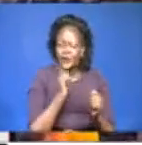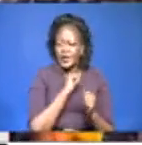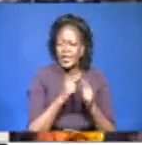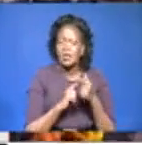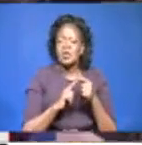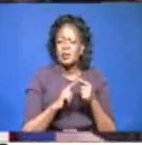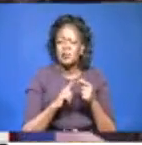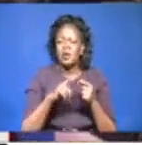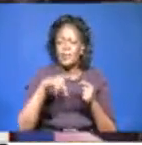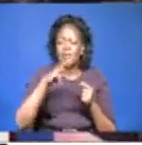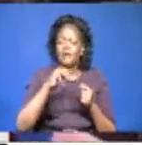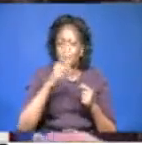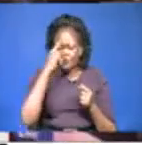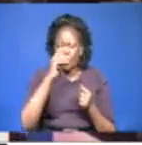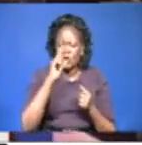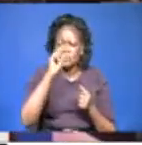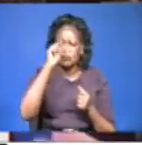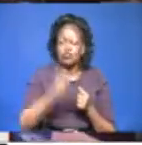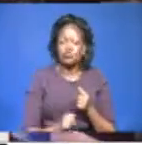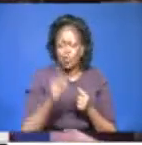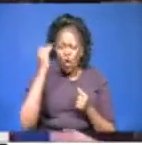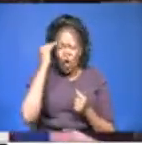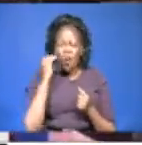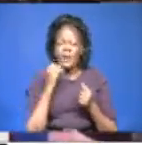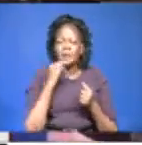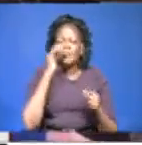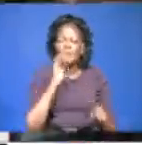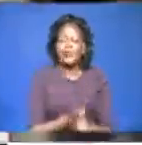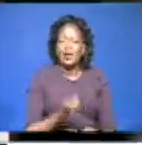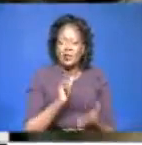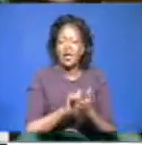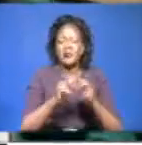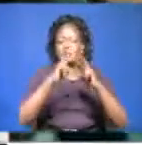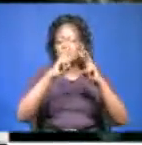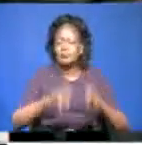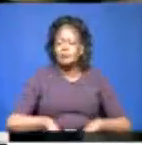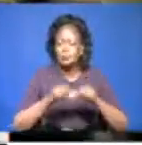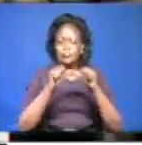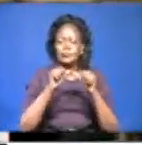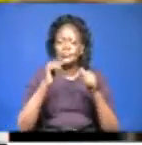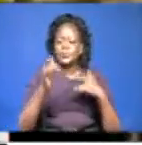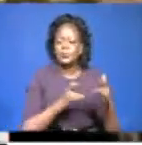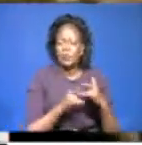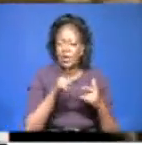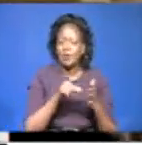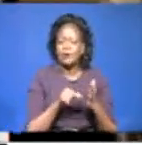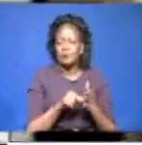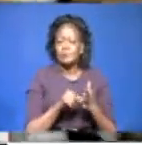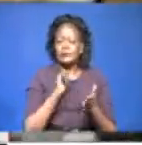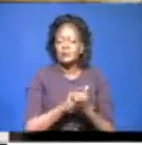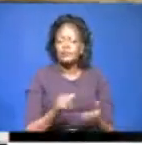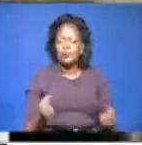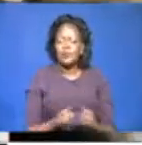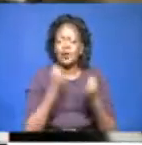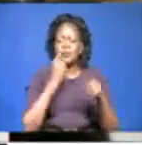Mkuu wa Korea Kusini Han Duk-so ameahidi kwamba uchunguzi utaendelea kuhusiana na mkasa huo uliotokea wakati